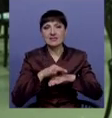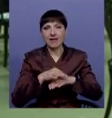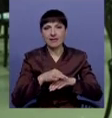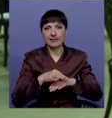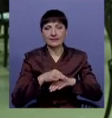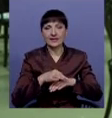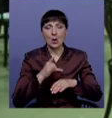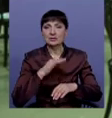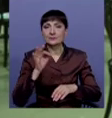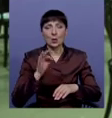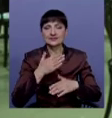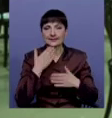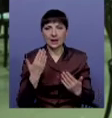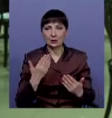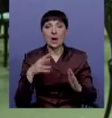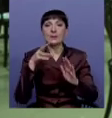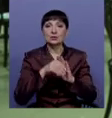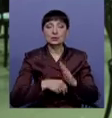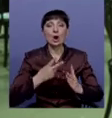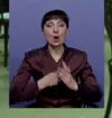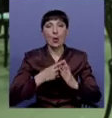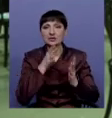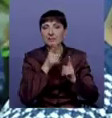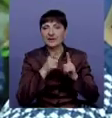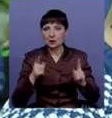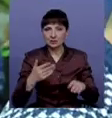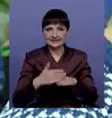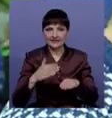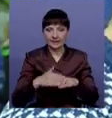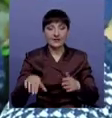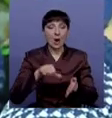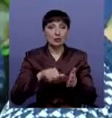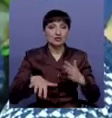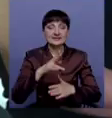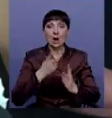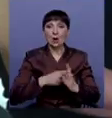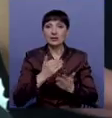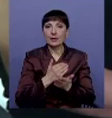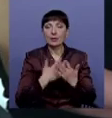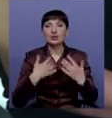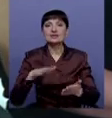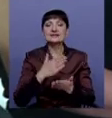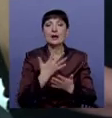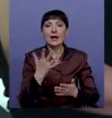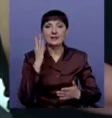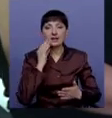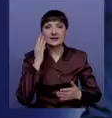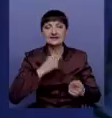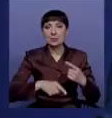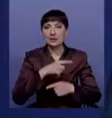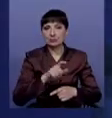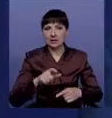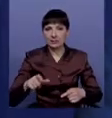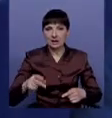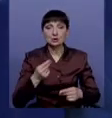да? То есть предусмотрен льготный период кредитования. К слову, участниками льготной программы уже стали 5 алматинских